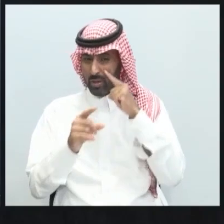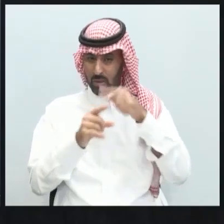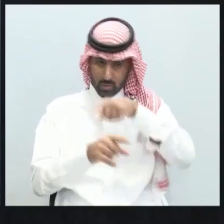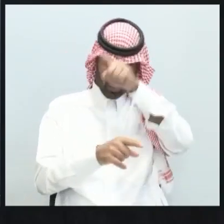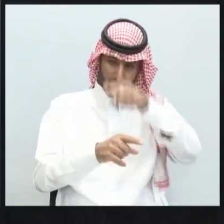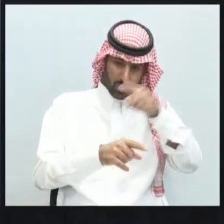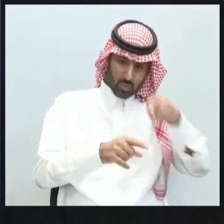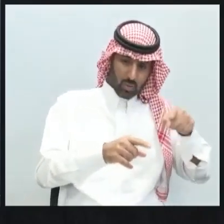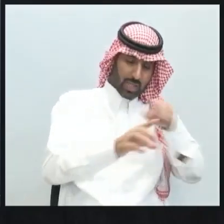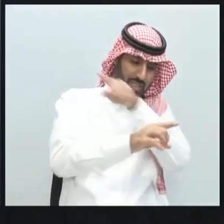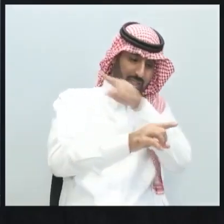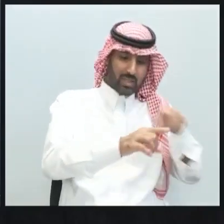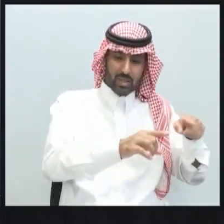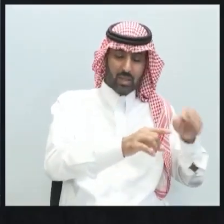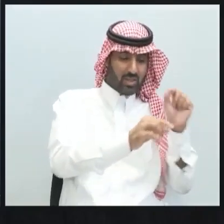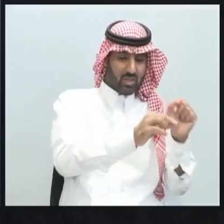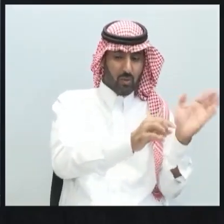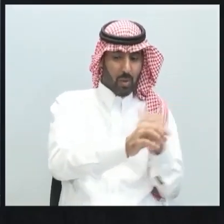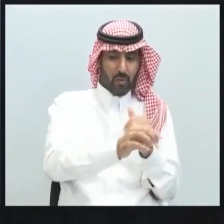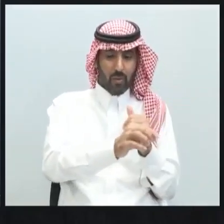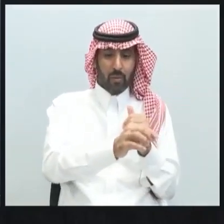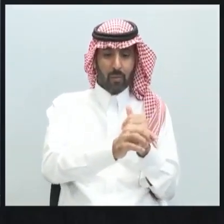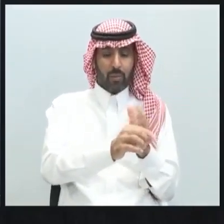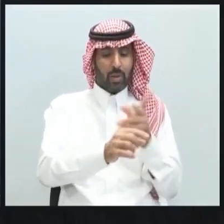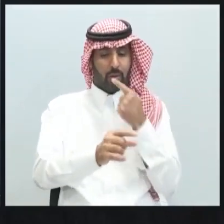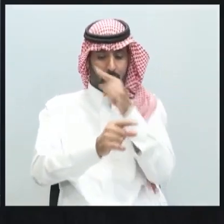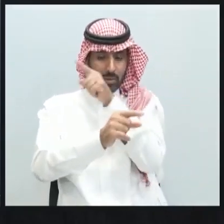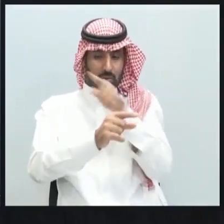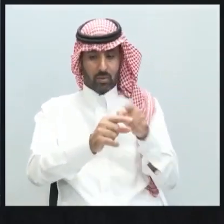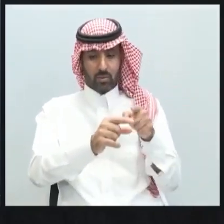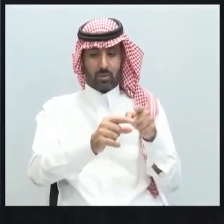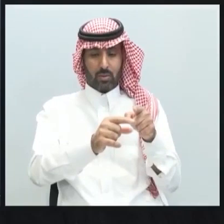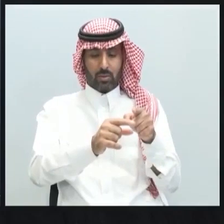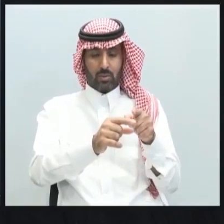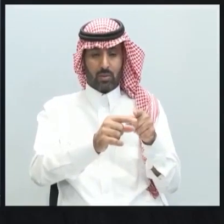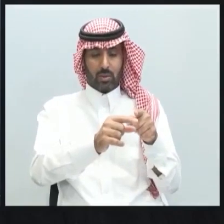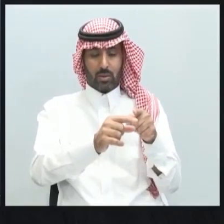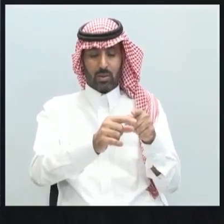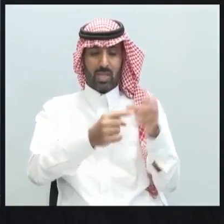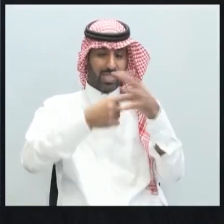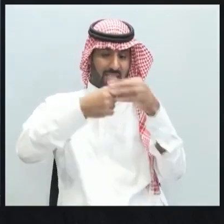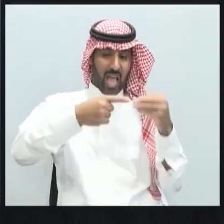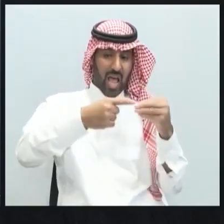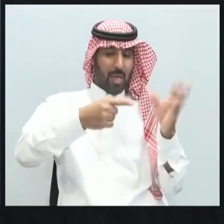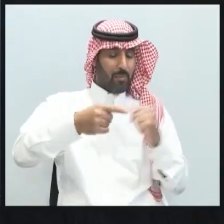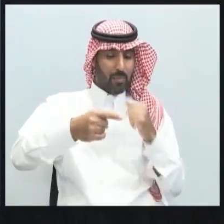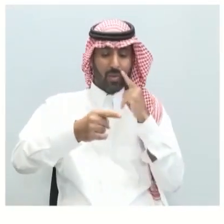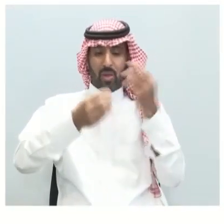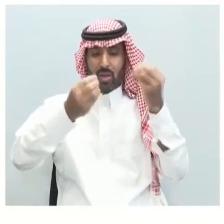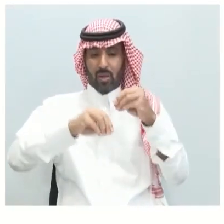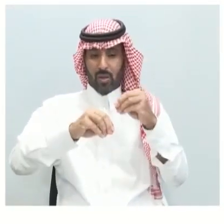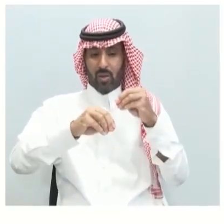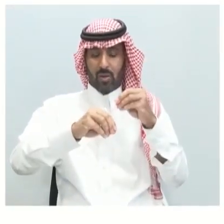البياني عندما لم يمر على او في الصفر كان هناك باتجاه السالب فستكون هناك اكثر